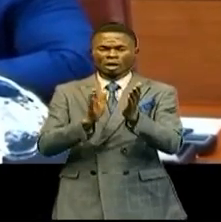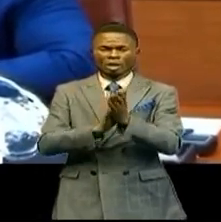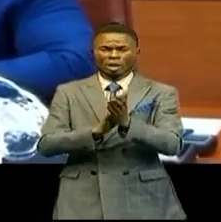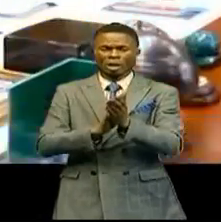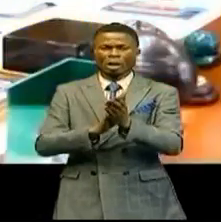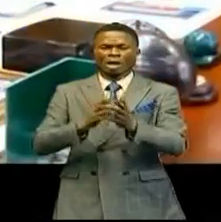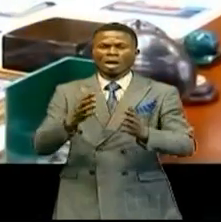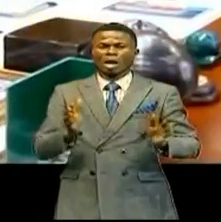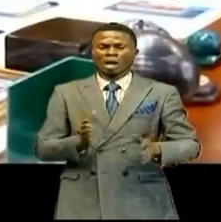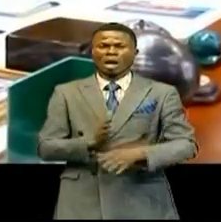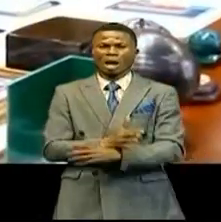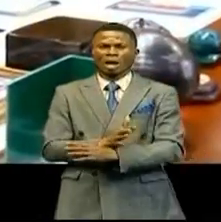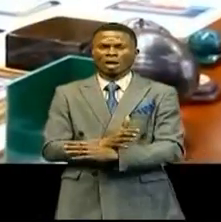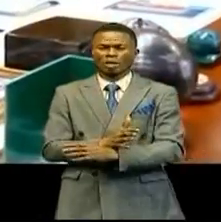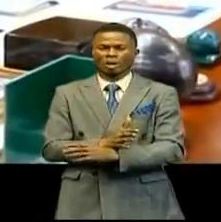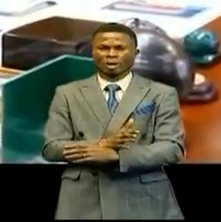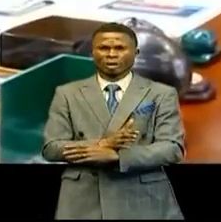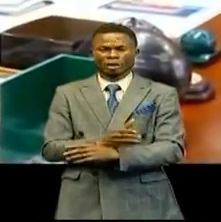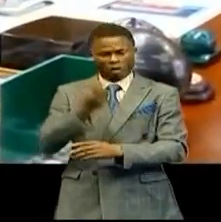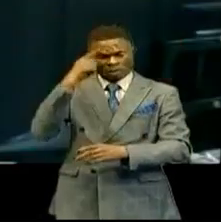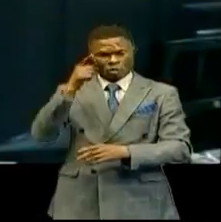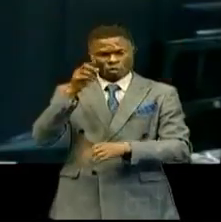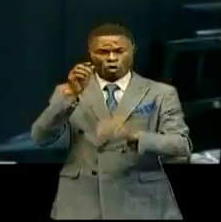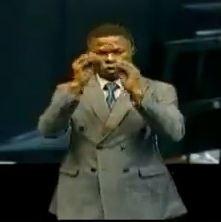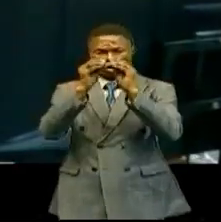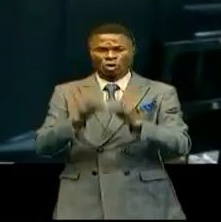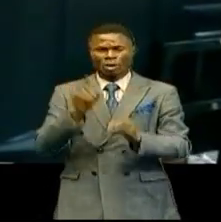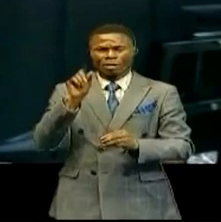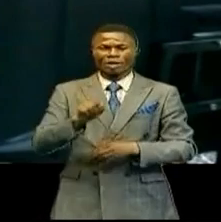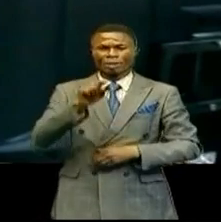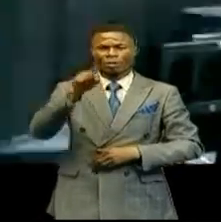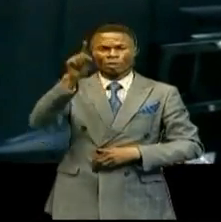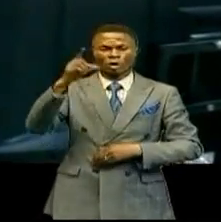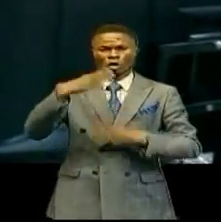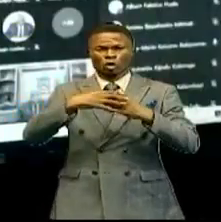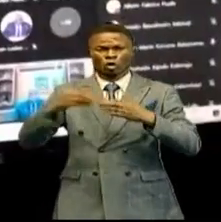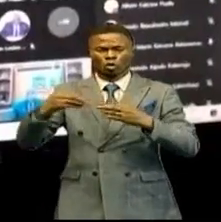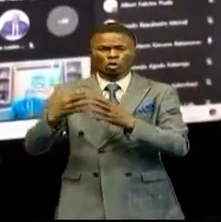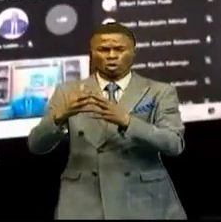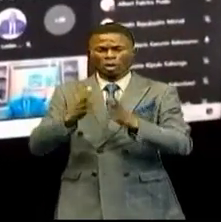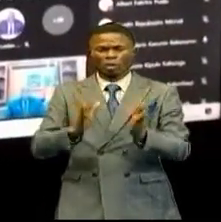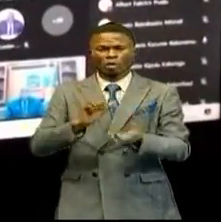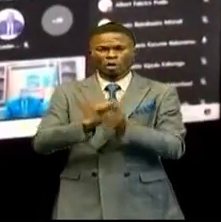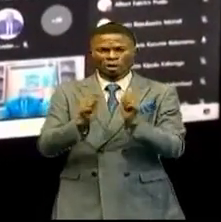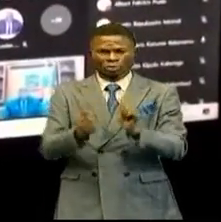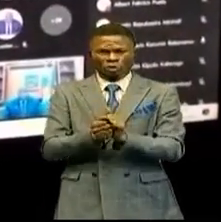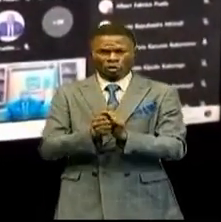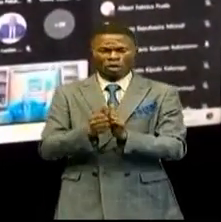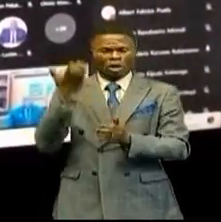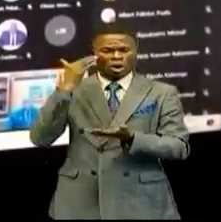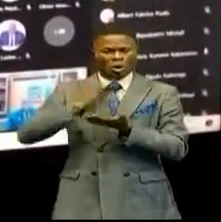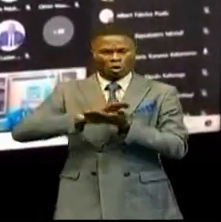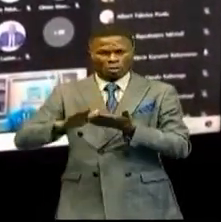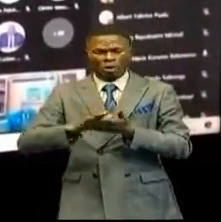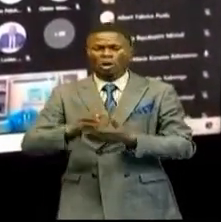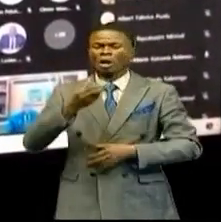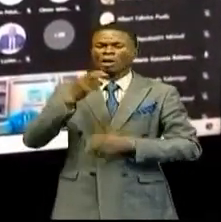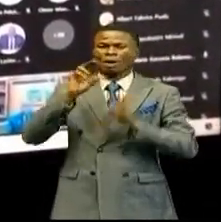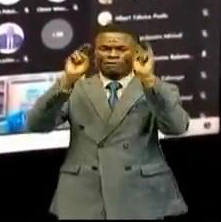allemande KfW pour un montant de 20 millions de dollars dans les cadres de travaux d'adduction d'eau potable à